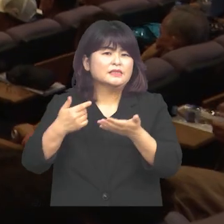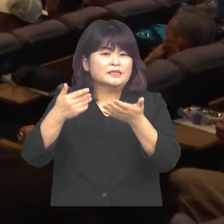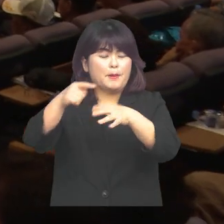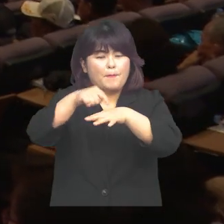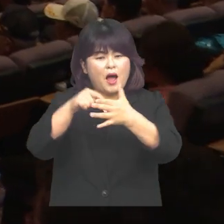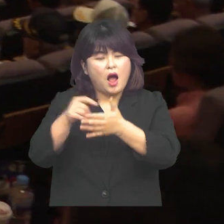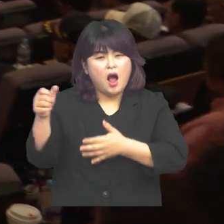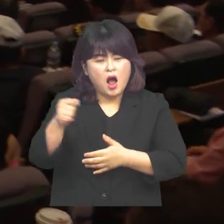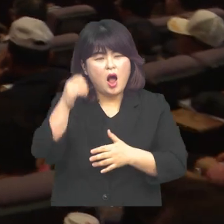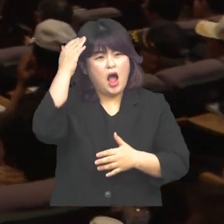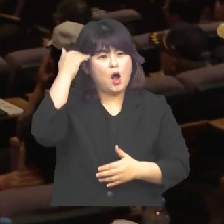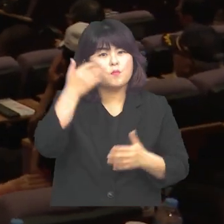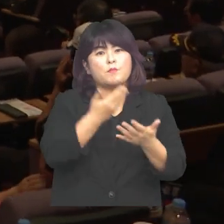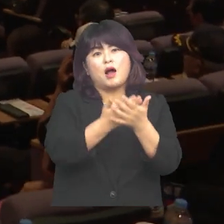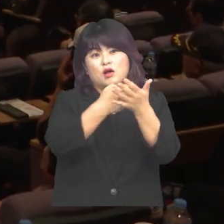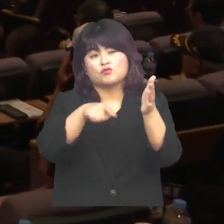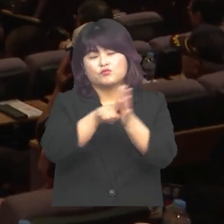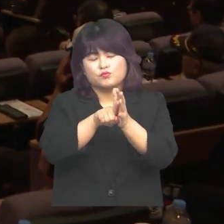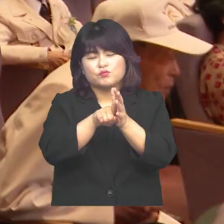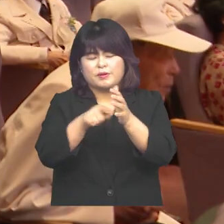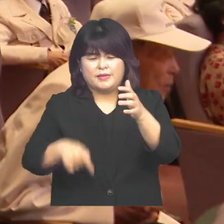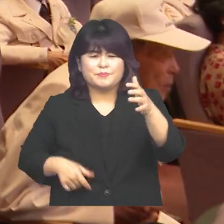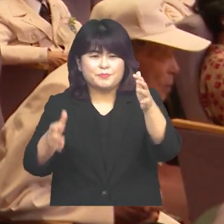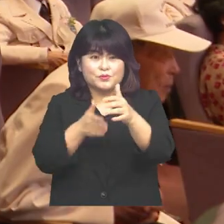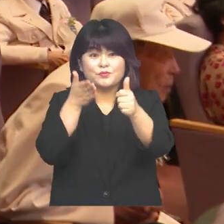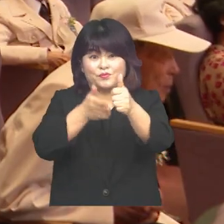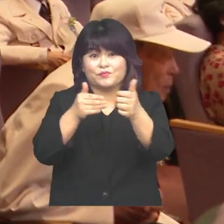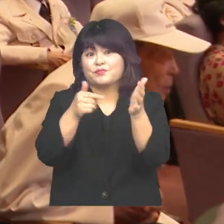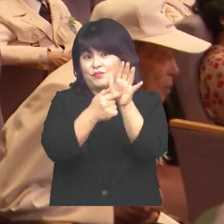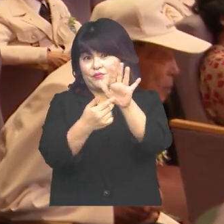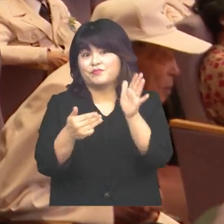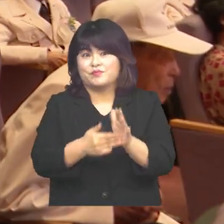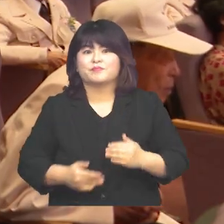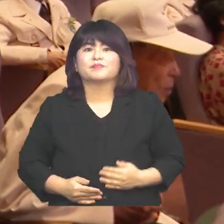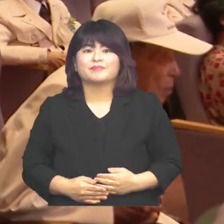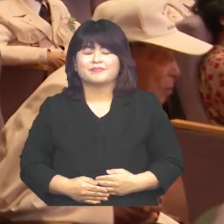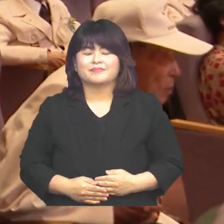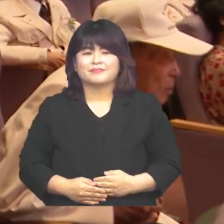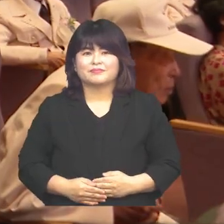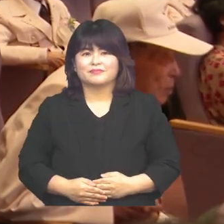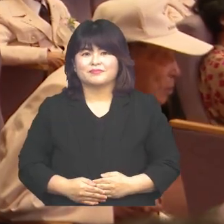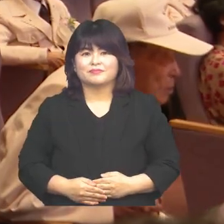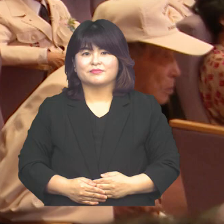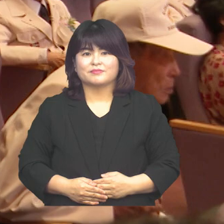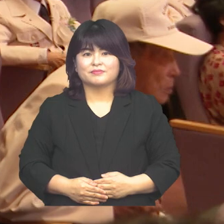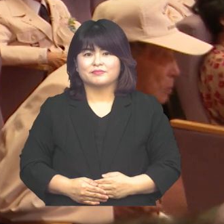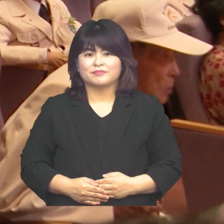희생정신을 이어받아 대한민국을 더욱 발전시키는 일에 힘을 모으자고 말했습니다.